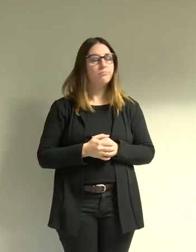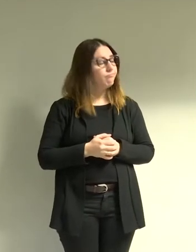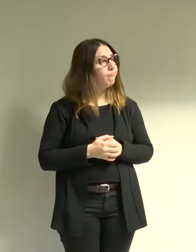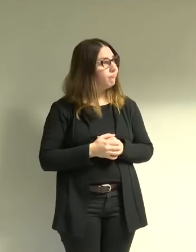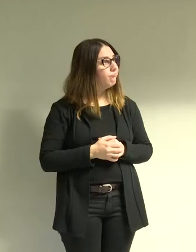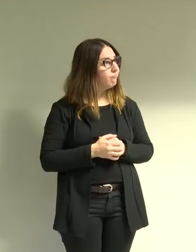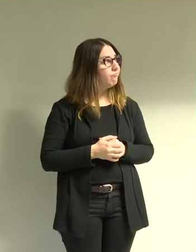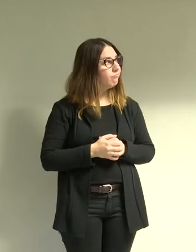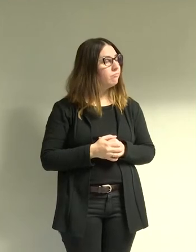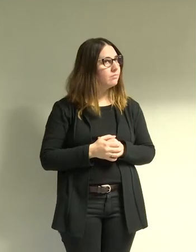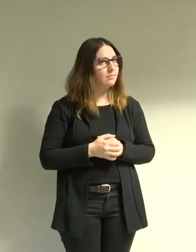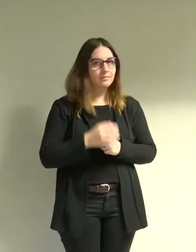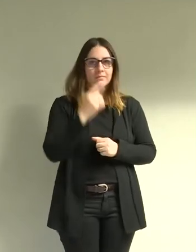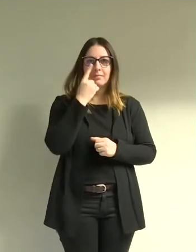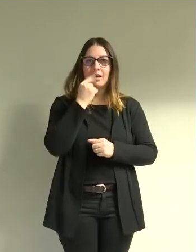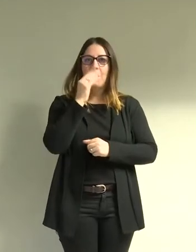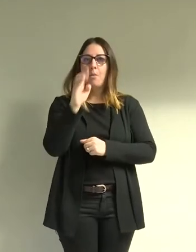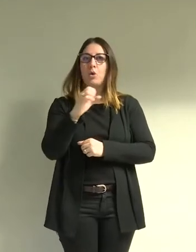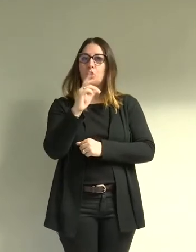monsieur bac